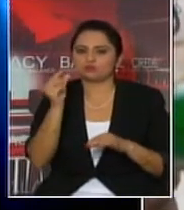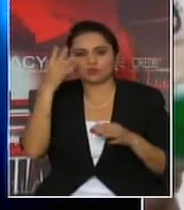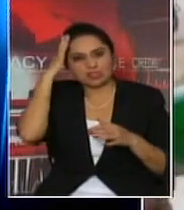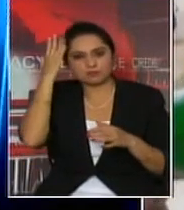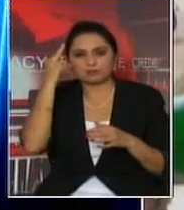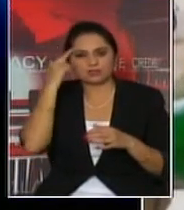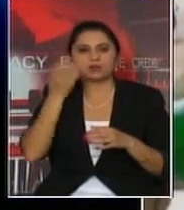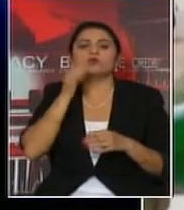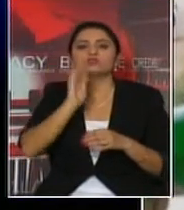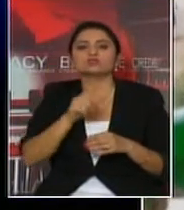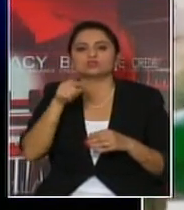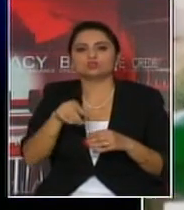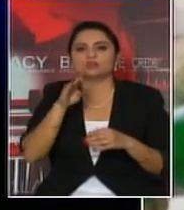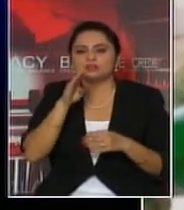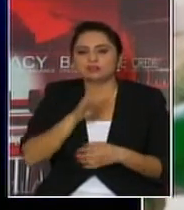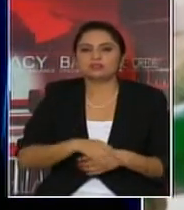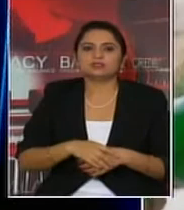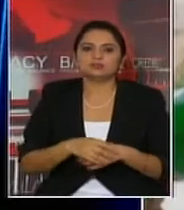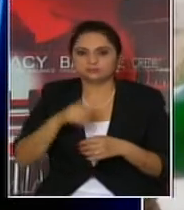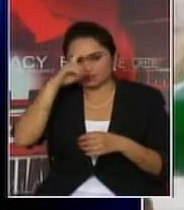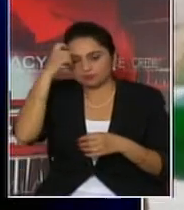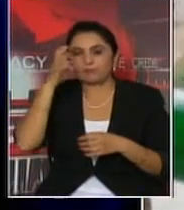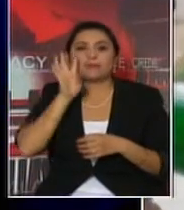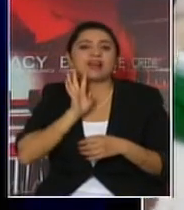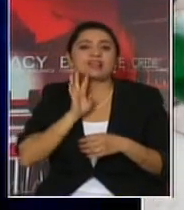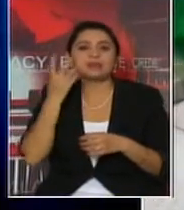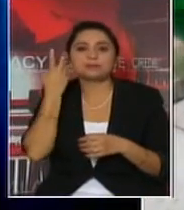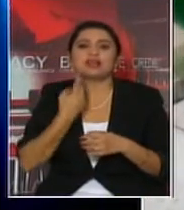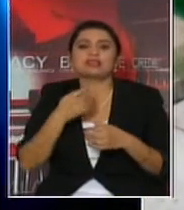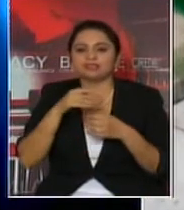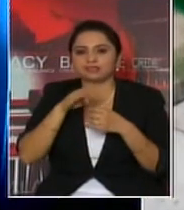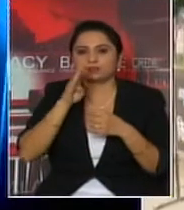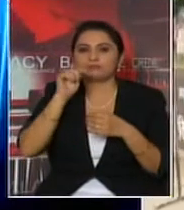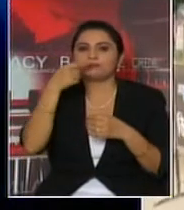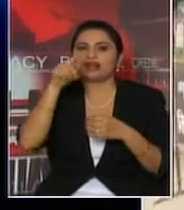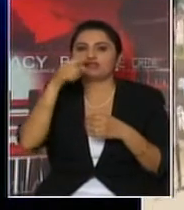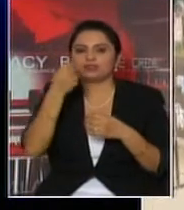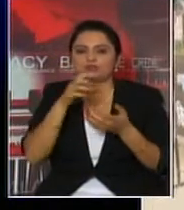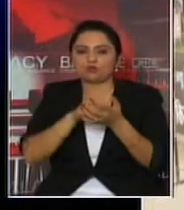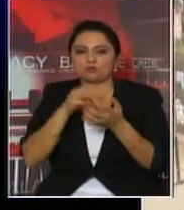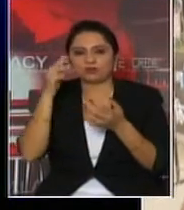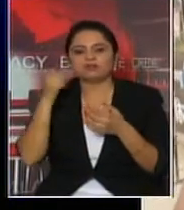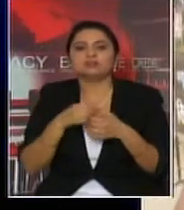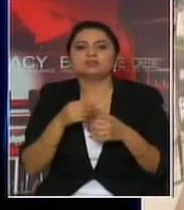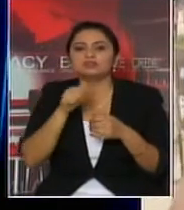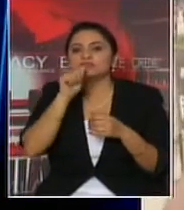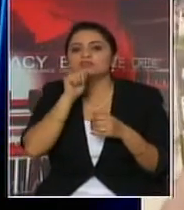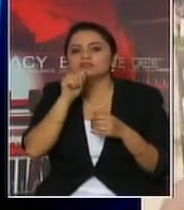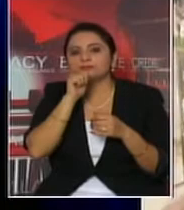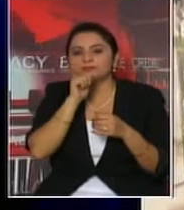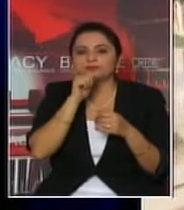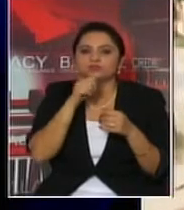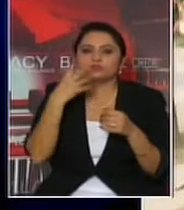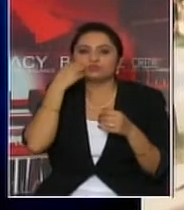सक्नेछन्। यो बाँकेको खजुराको एउटा पसलमा भेटिएको माउन्टेन ड्यू हो। चिसो पिउन पसलमा पसेका